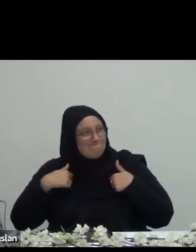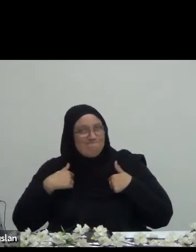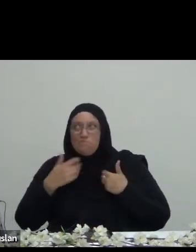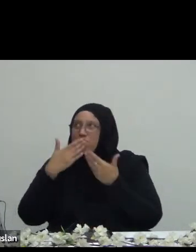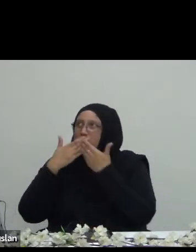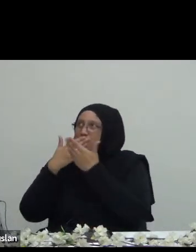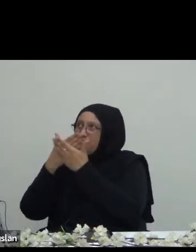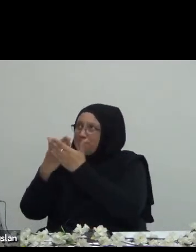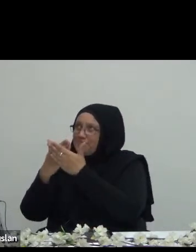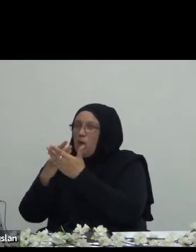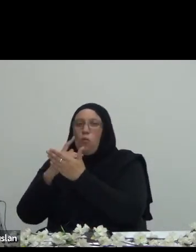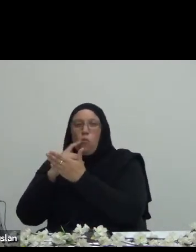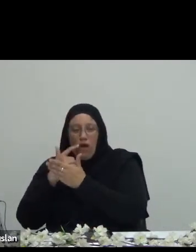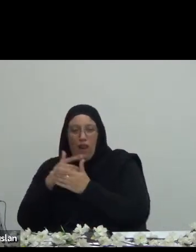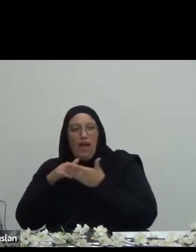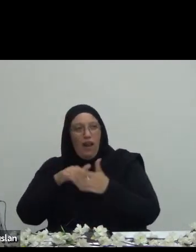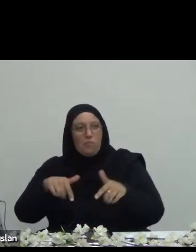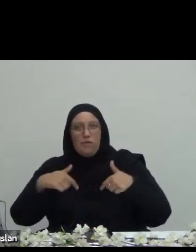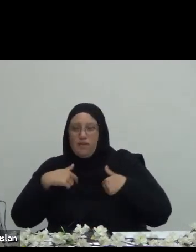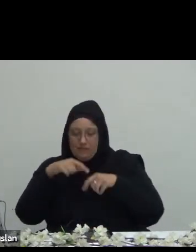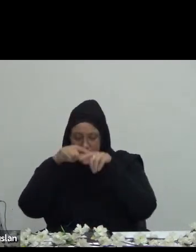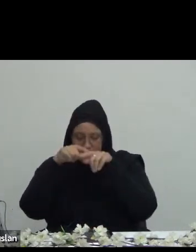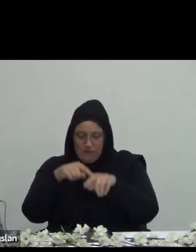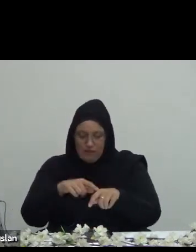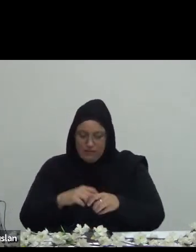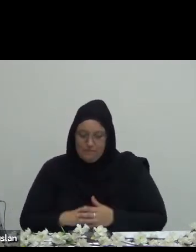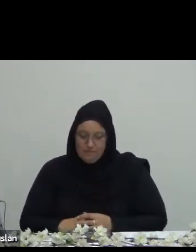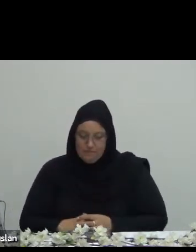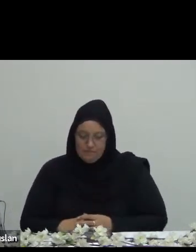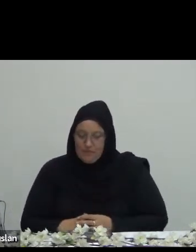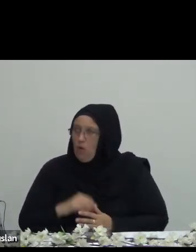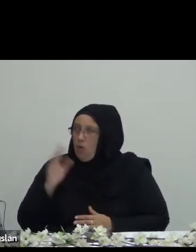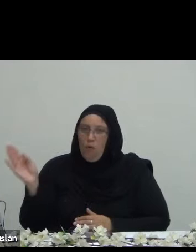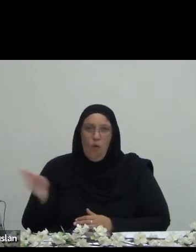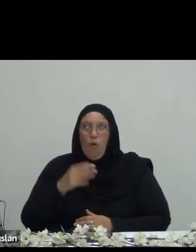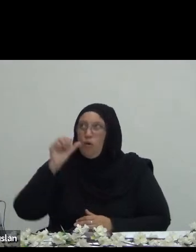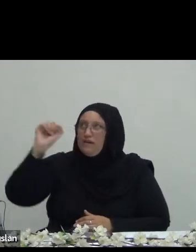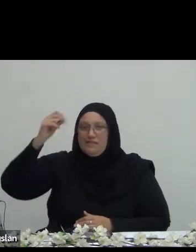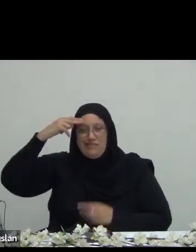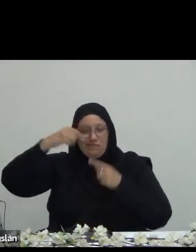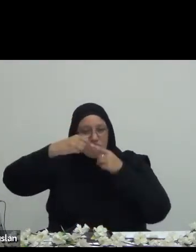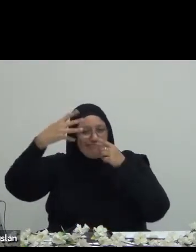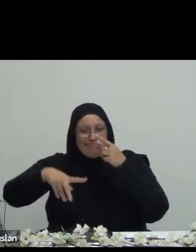يسبح له ما في